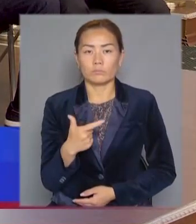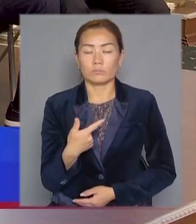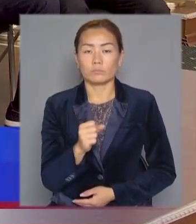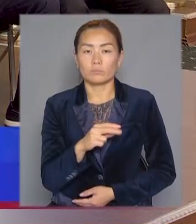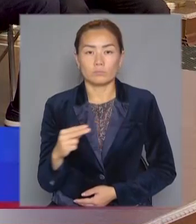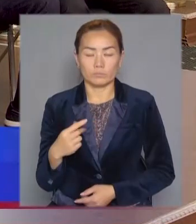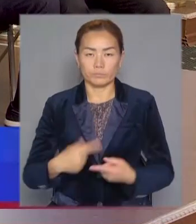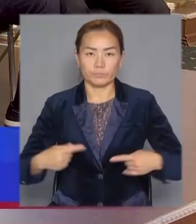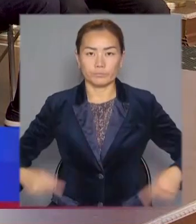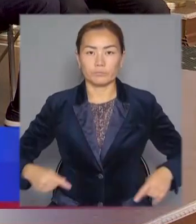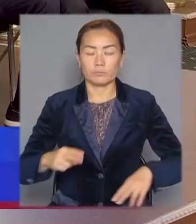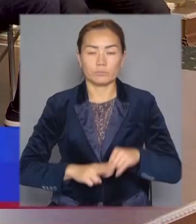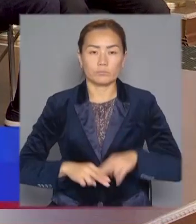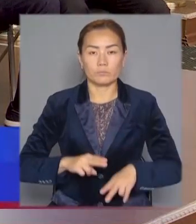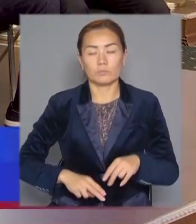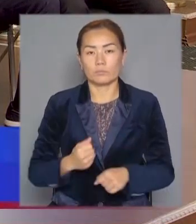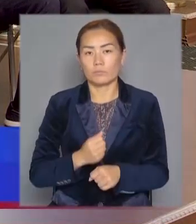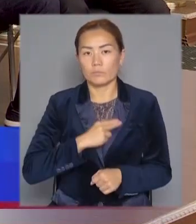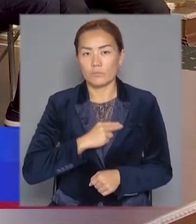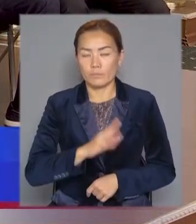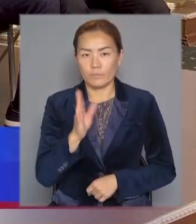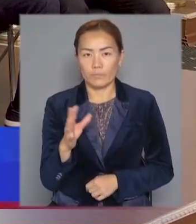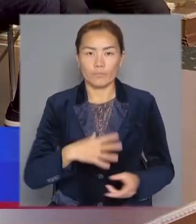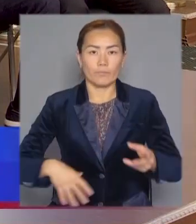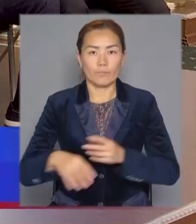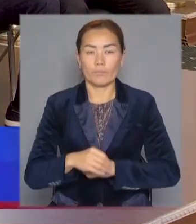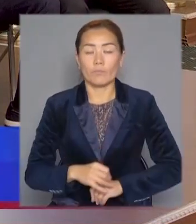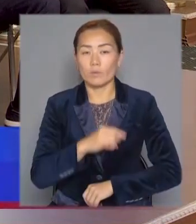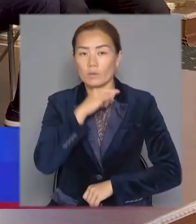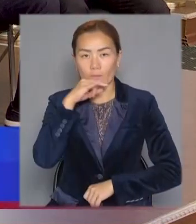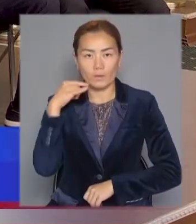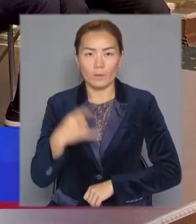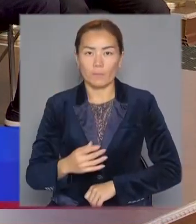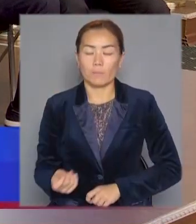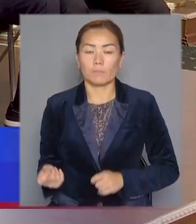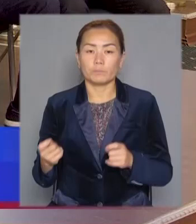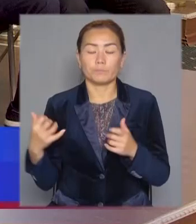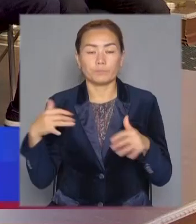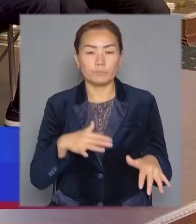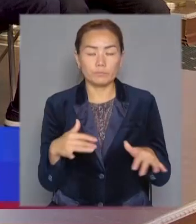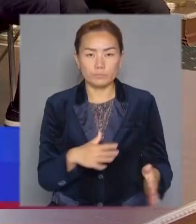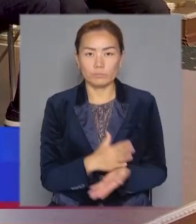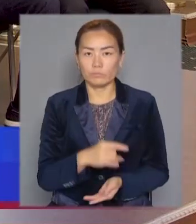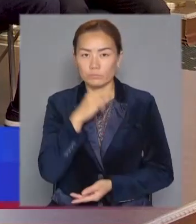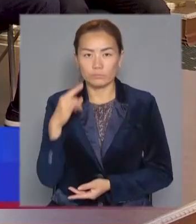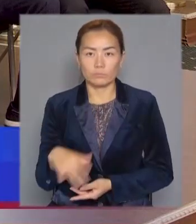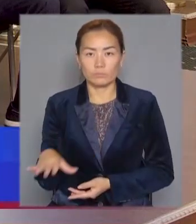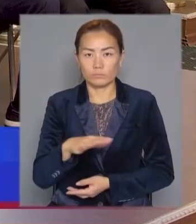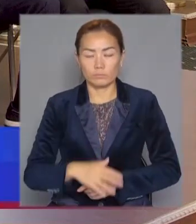Қазақстанда қара сары өзендер дейтін бар. Солардың барлығы Ресейден ағып келеді. Біз Ресеймен сол